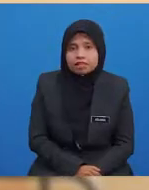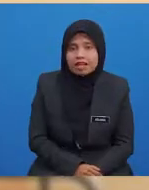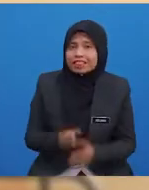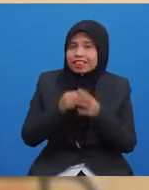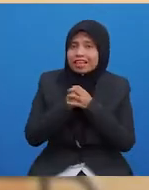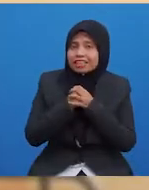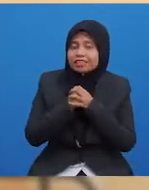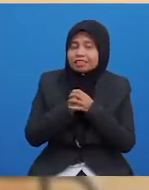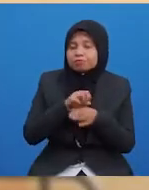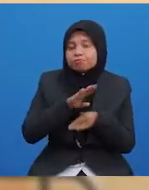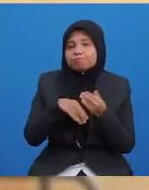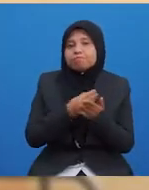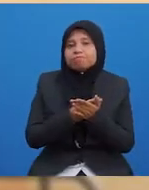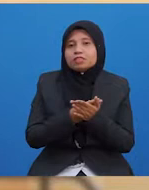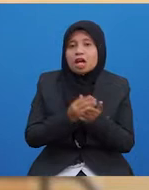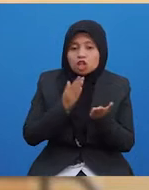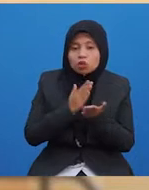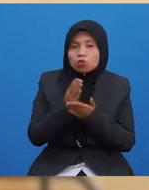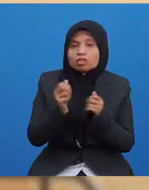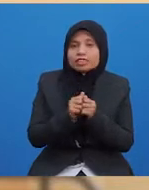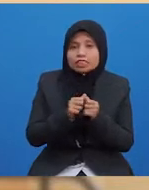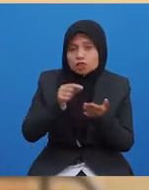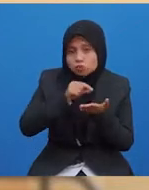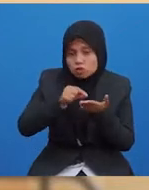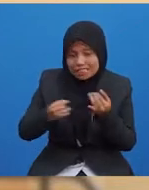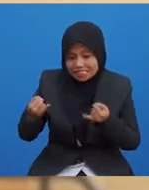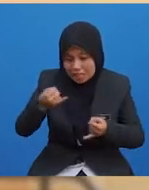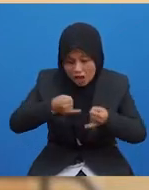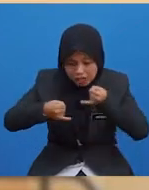Tahniah pelajar-pelajar. Teruskan dengan menulis analisis.